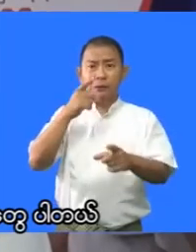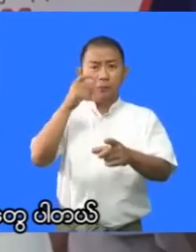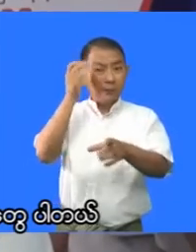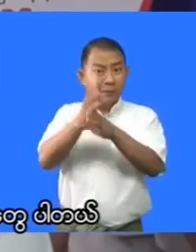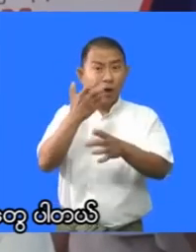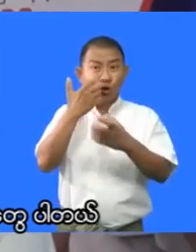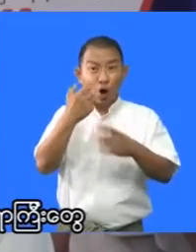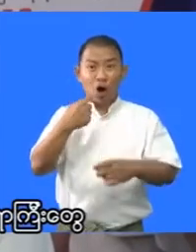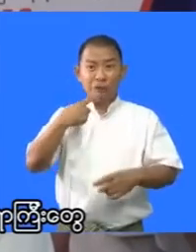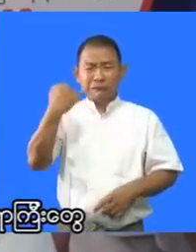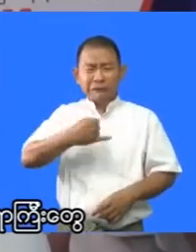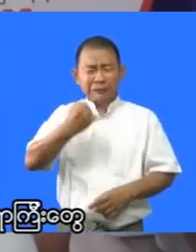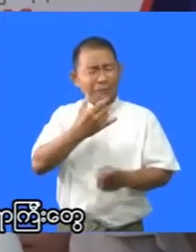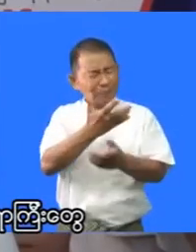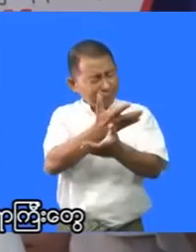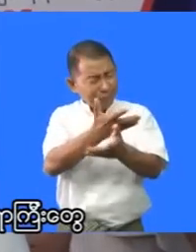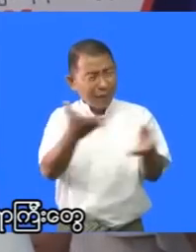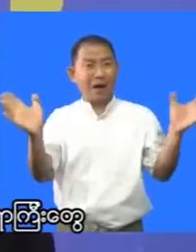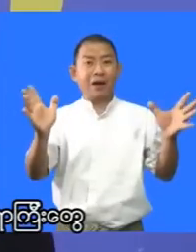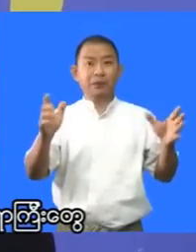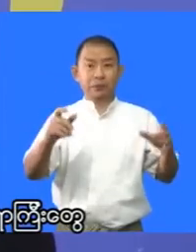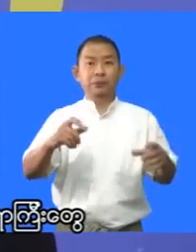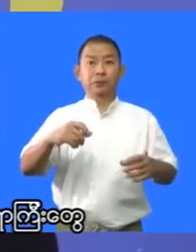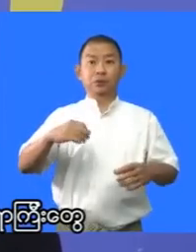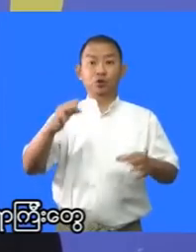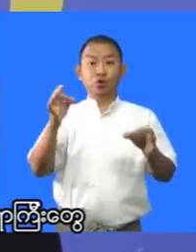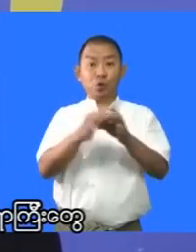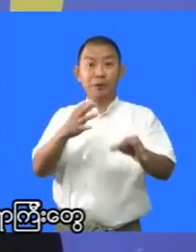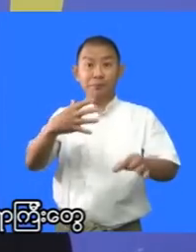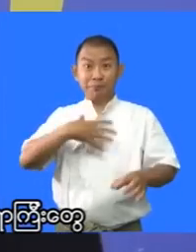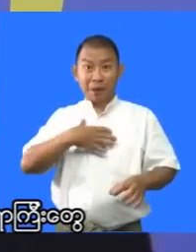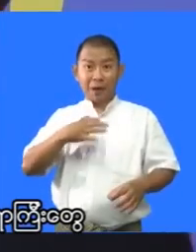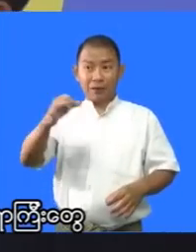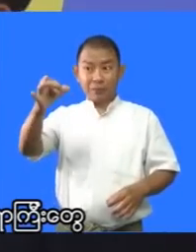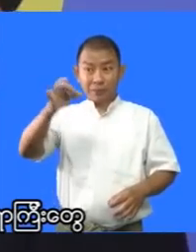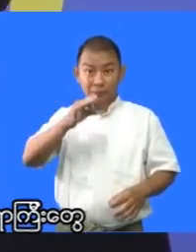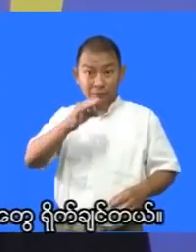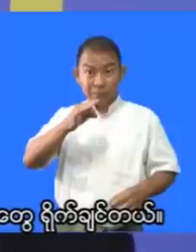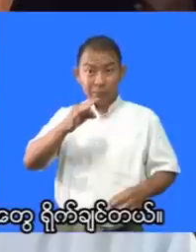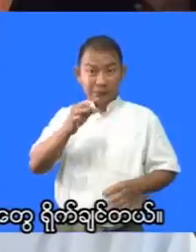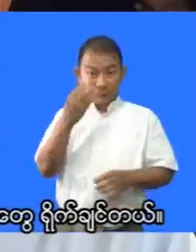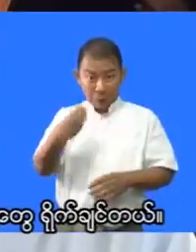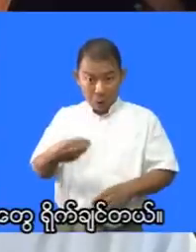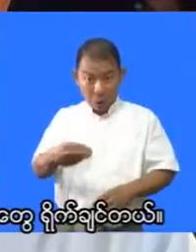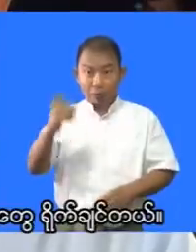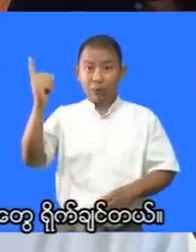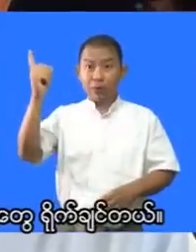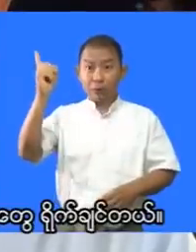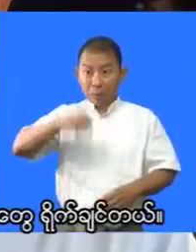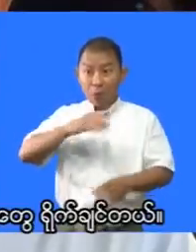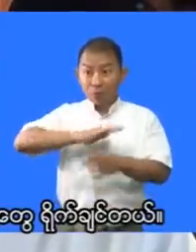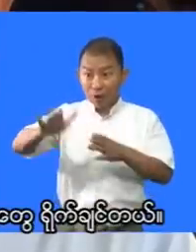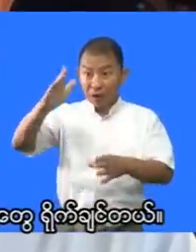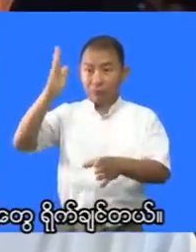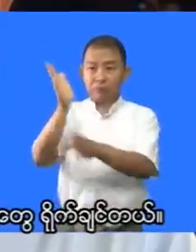တဲ့ဟာစကလုံးတွေပါတယ်ညဉ့်ညမ်းတဲ့စကလုံးတွေပါတယ်အဲ့လိုကားမျိုးတွေကြယုံငွေကြောက်စရာကြီးတယ်အဲ့တော့ကျွန်တော်တို့ကလည်းပြဿနာကျွန်တော်